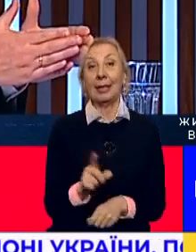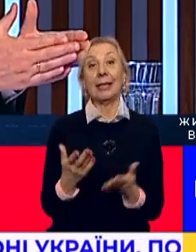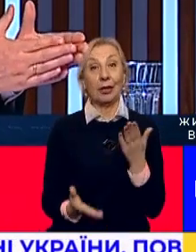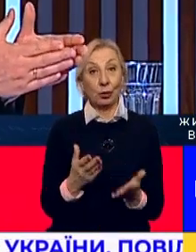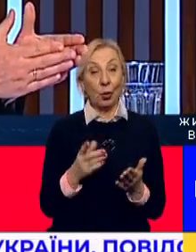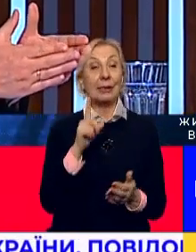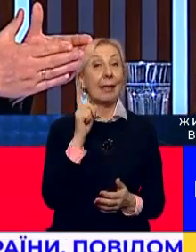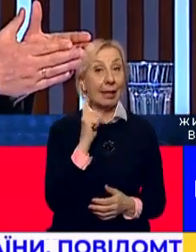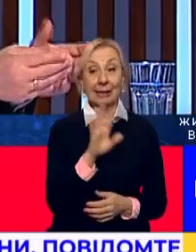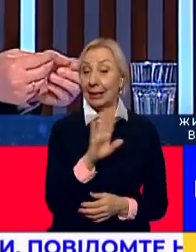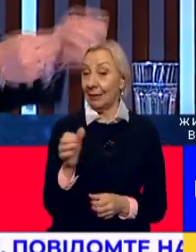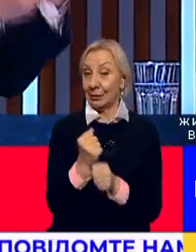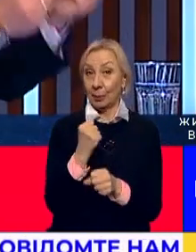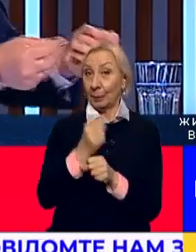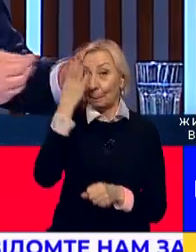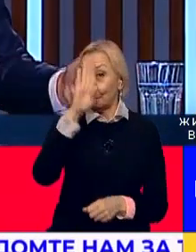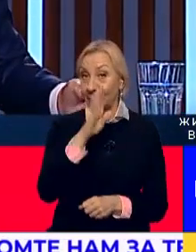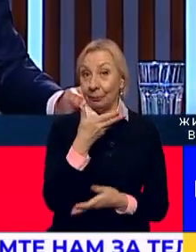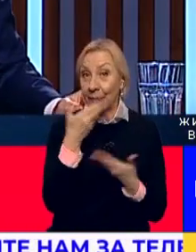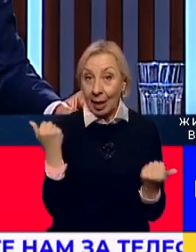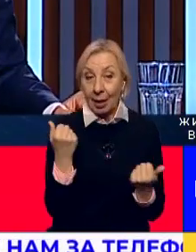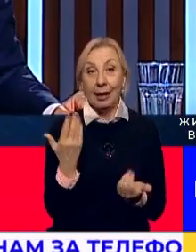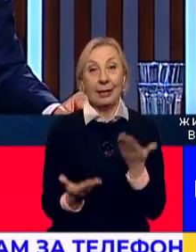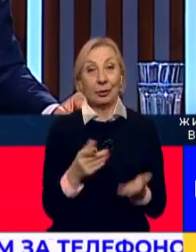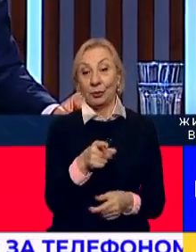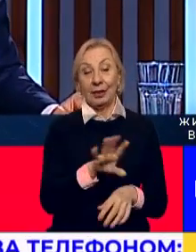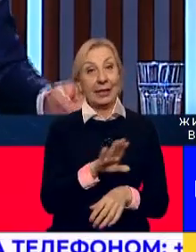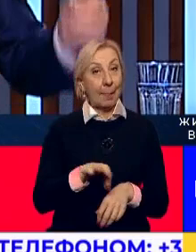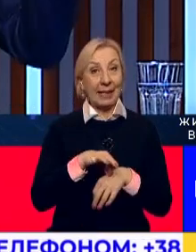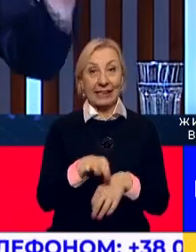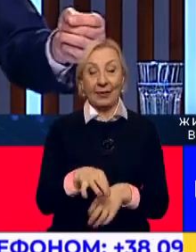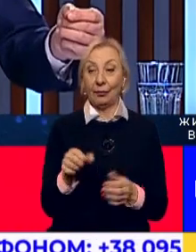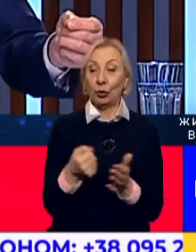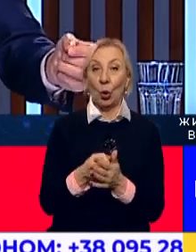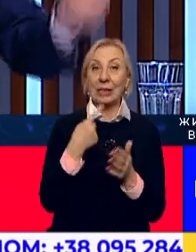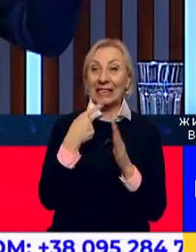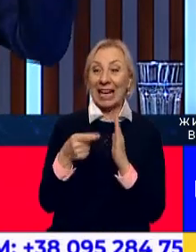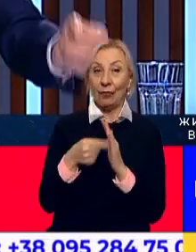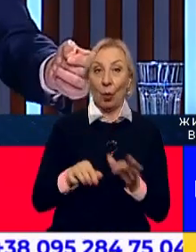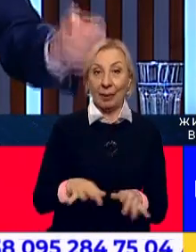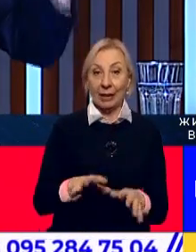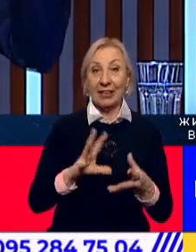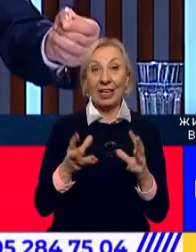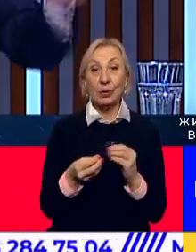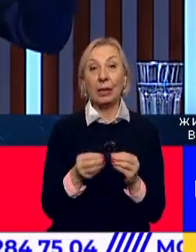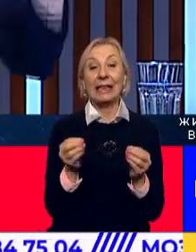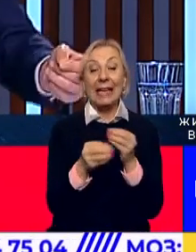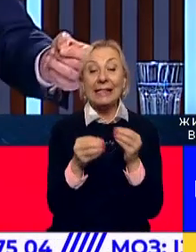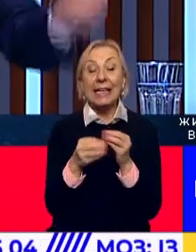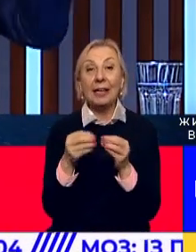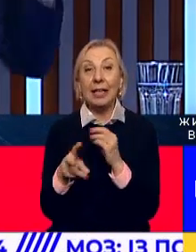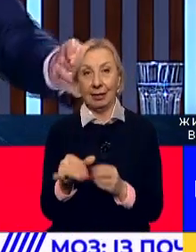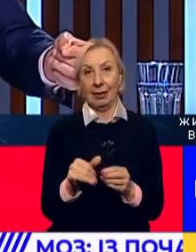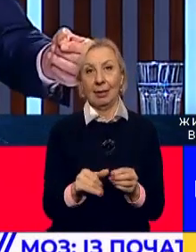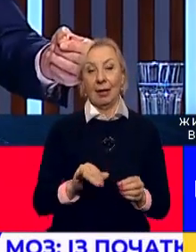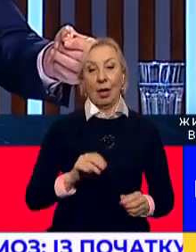Зеленський не вчинив державної зради, якщо його дії не призвели до зриву операції, в результаті якої десятки найманих російських